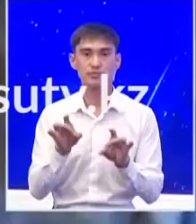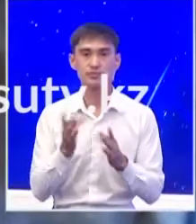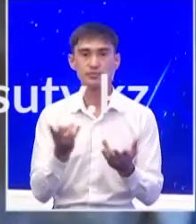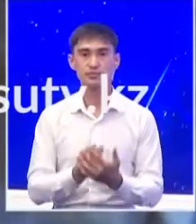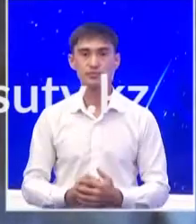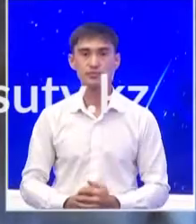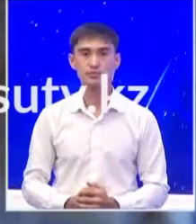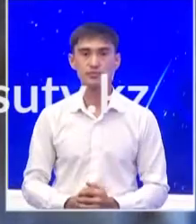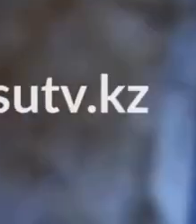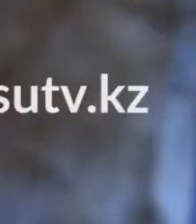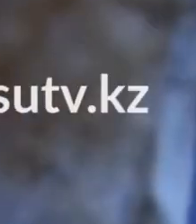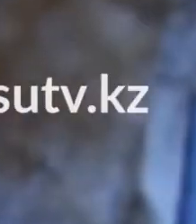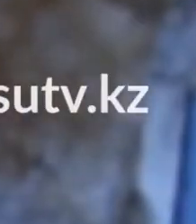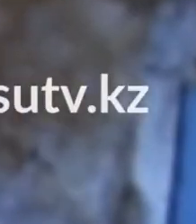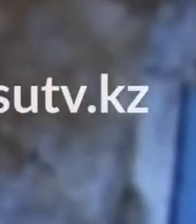Хутхпай, телеканал ЖТСУ.